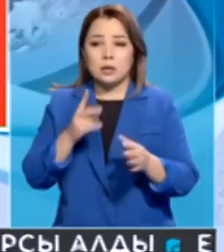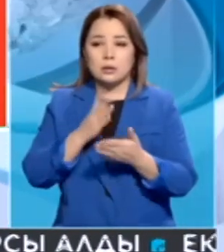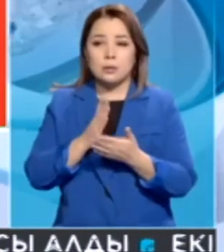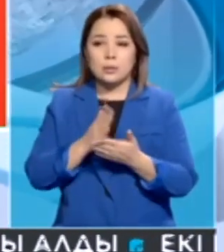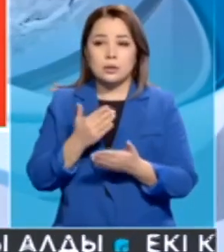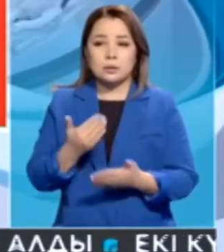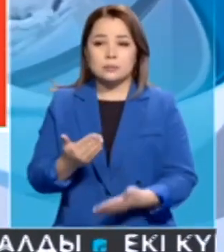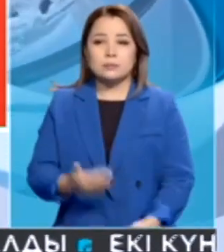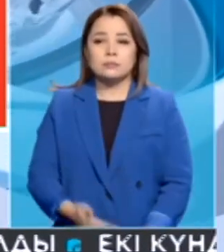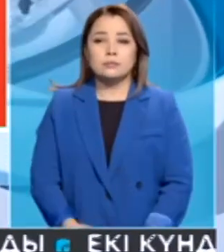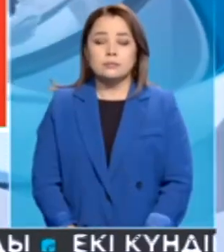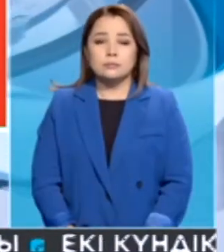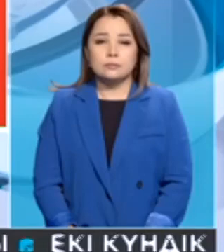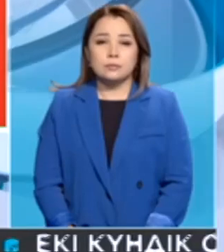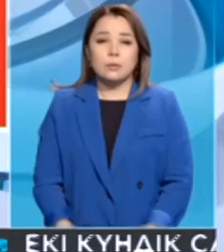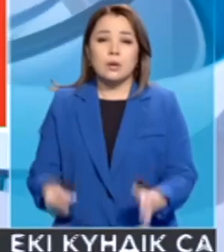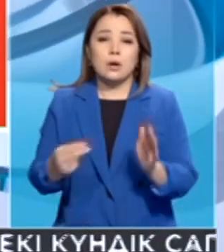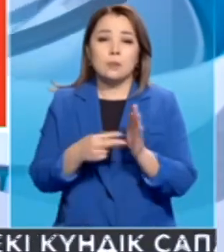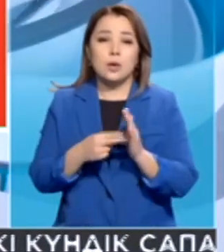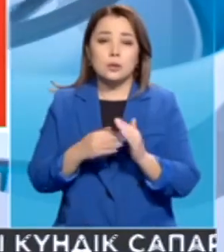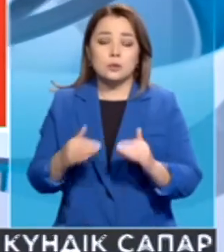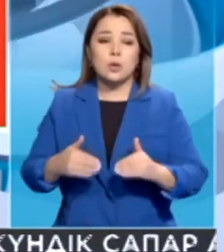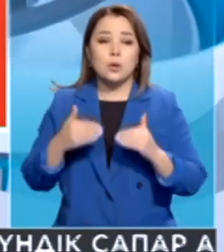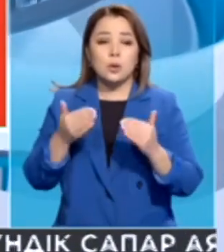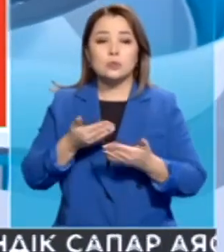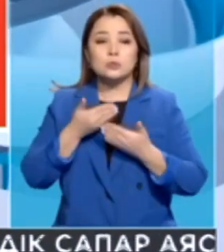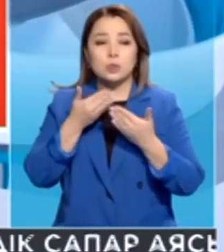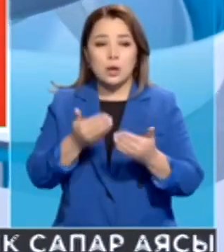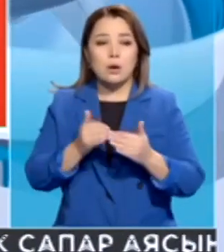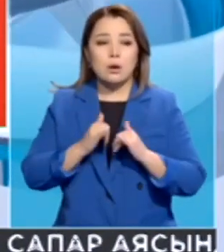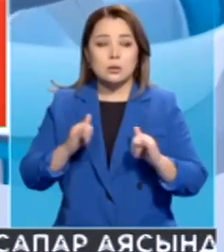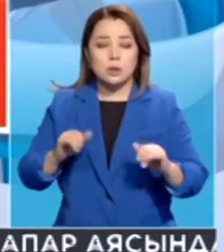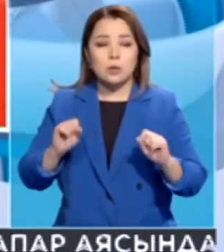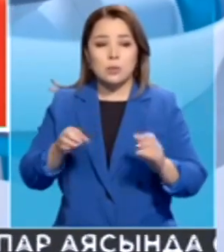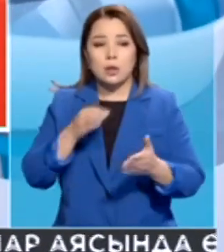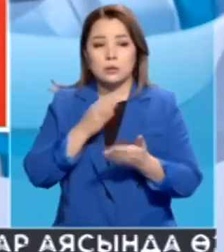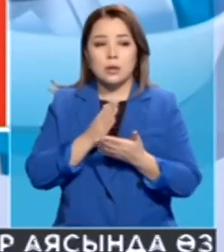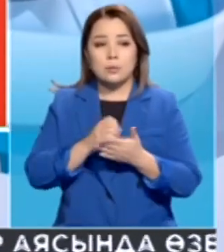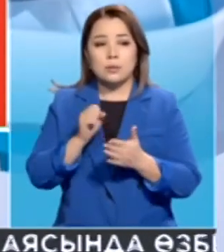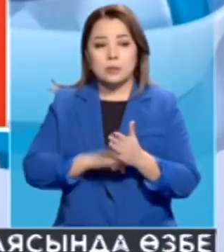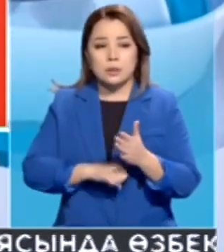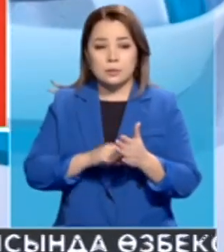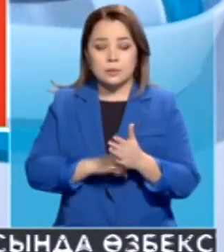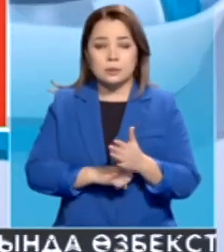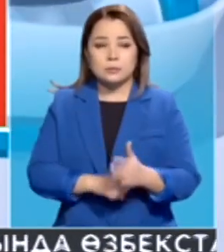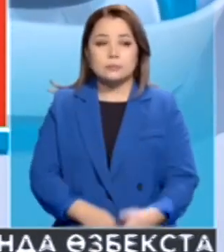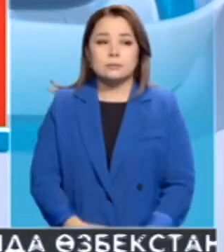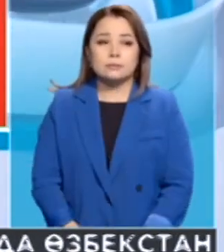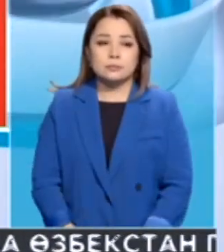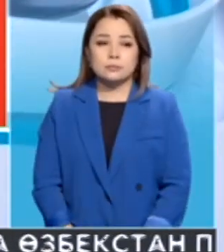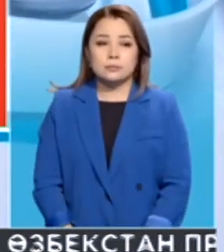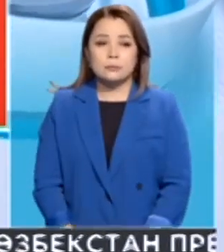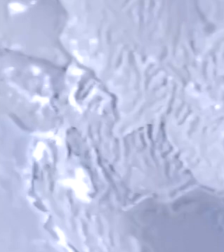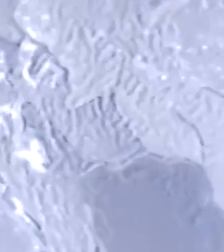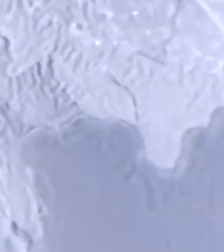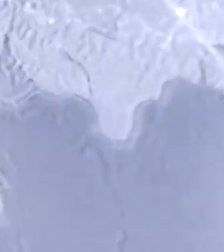айтсын. Рахмет, Ләйлі. Бағаның көтерілуіне сұраныстың артуы себеп болуы мүмкін. Алдағы топтамада